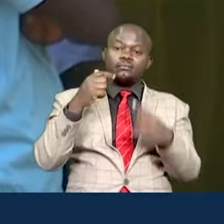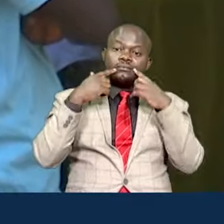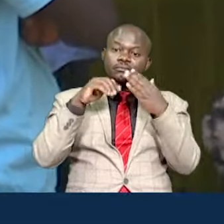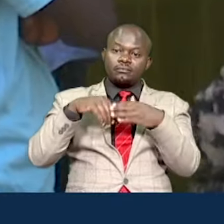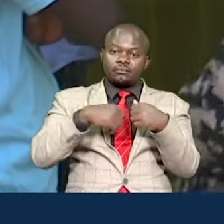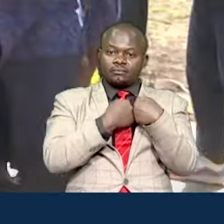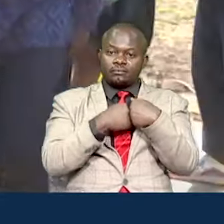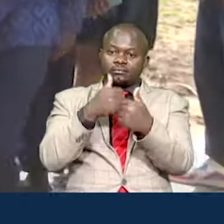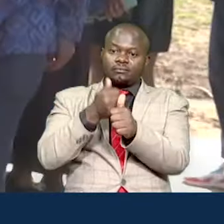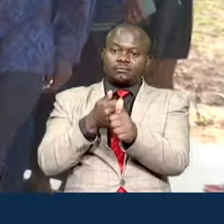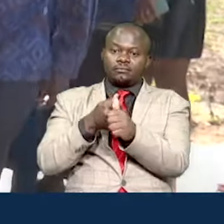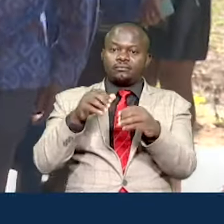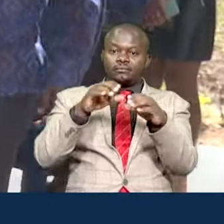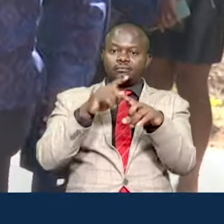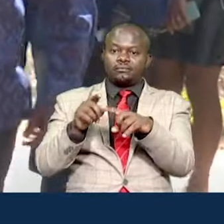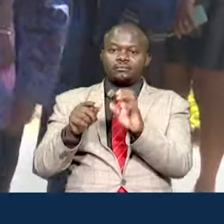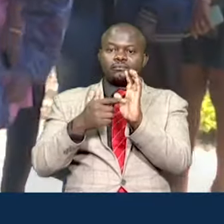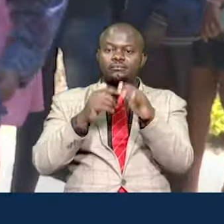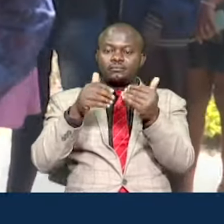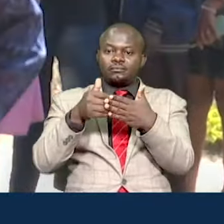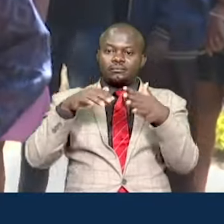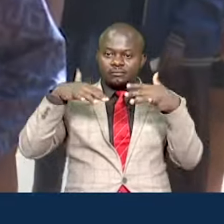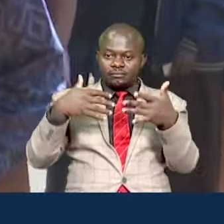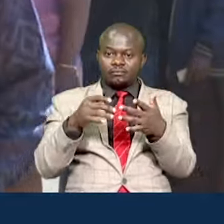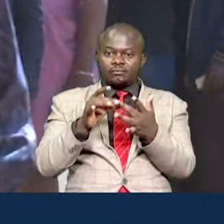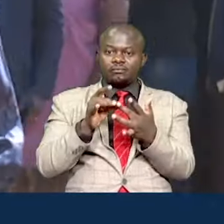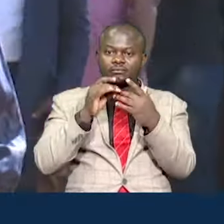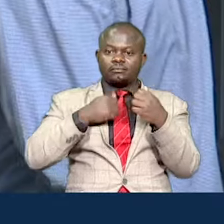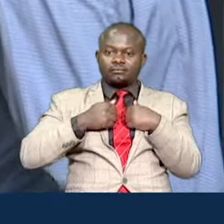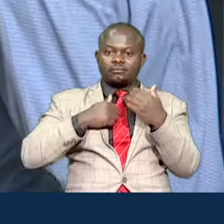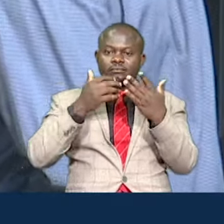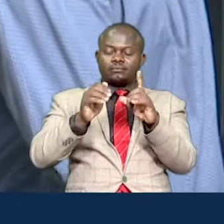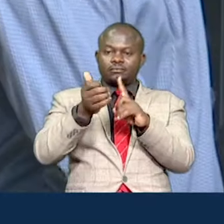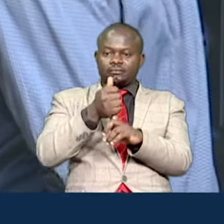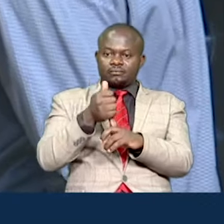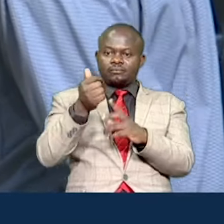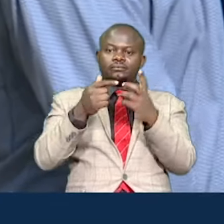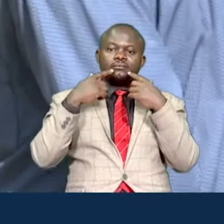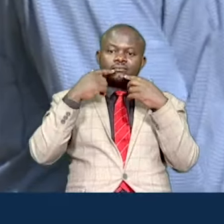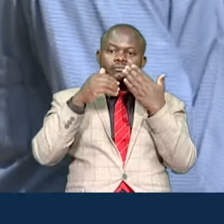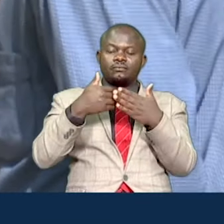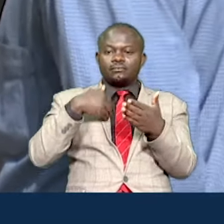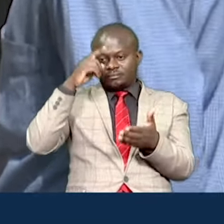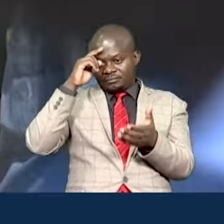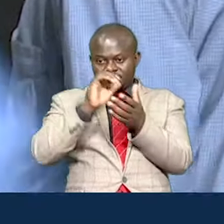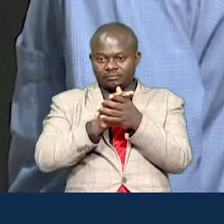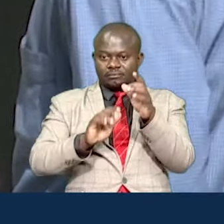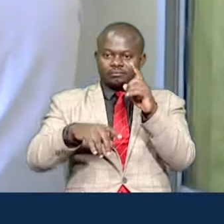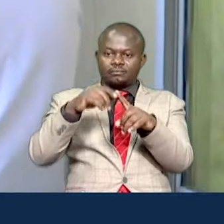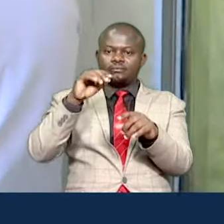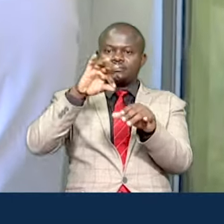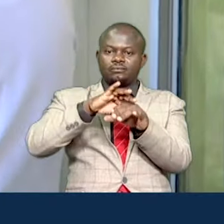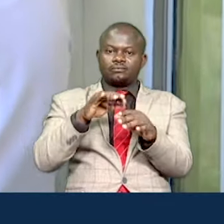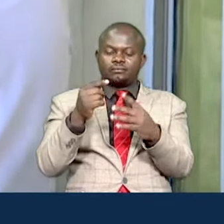buri mukandida mu byiciro bitandukanye bigaragaza igipimo cy'ubudasa u Rwanda rumaze kugeraho. Ibi abivuga kandi yifitiye icyizere cy'intsinzi muri aya